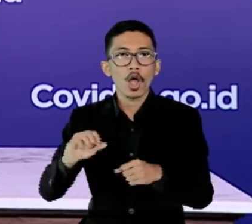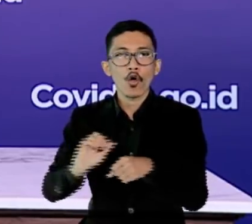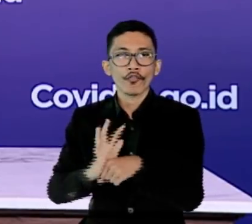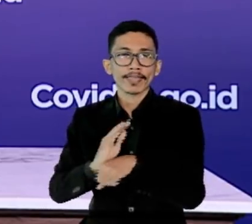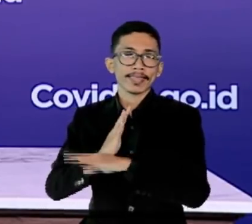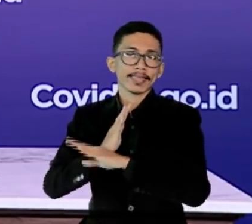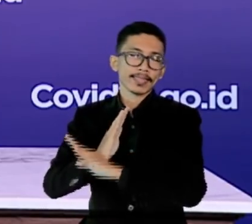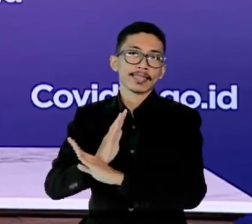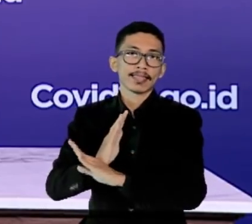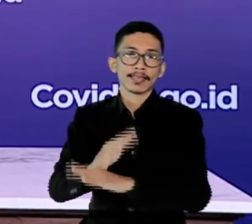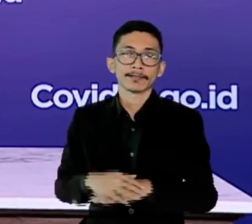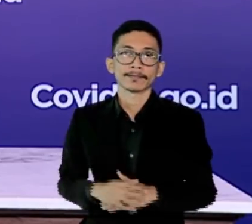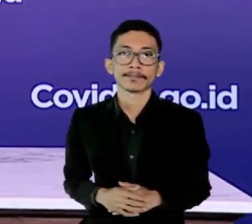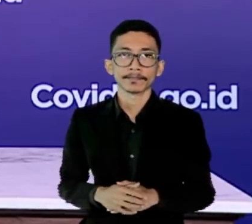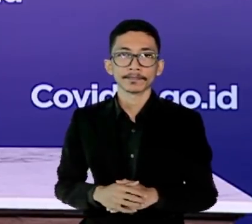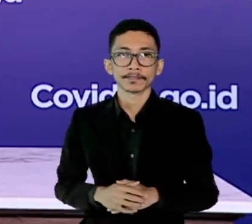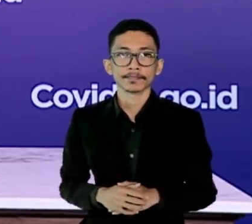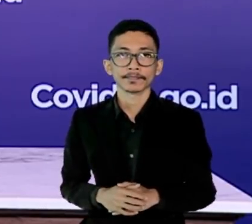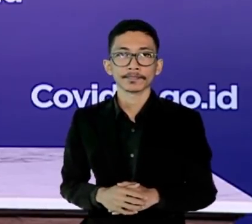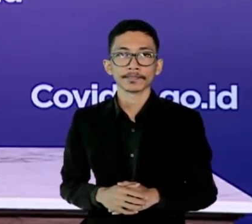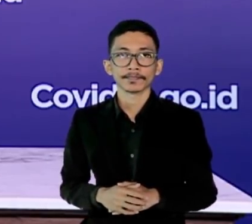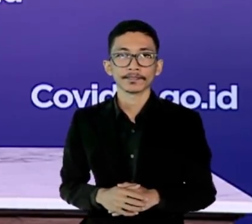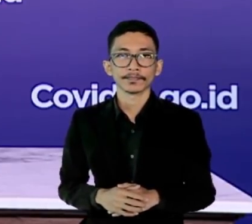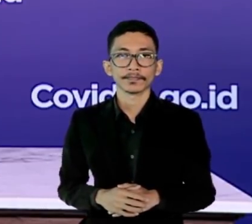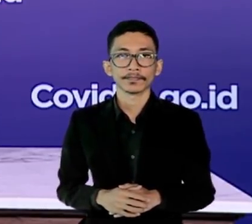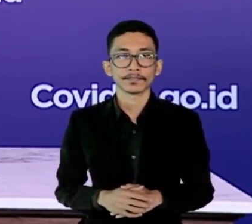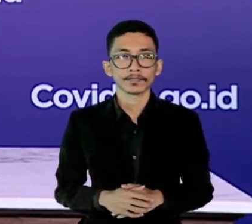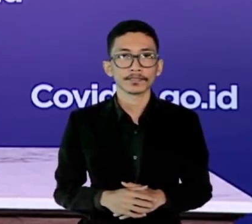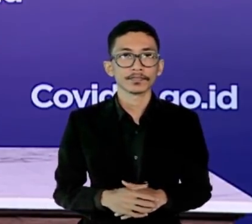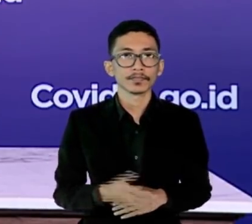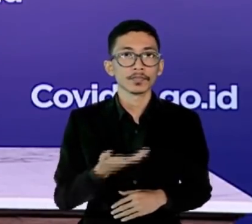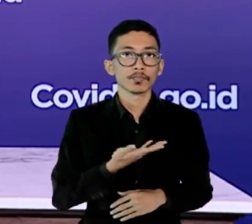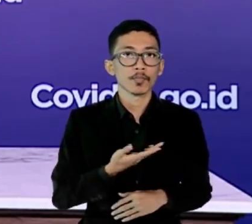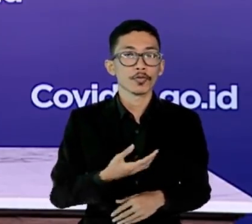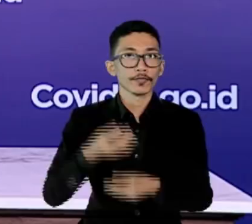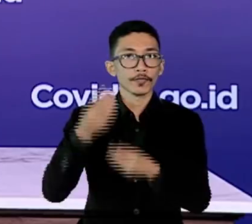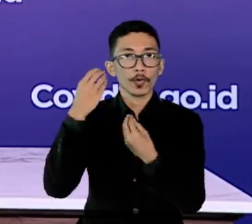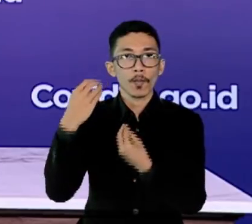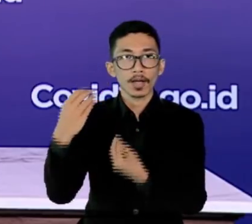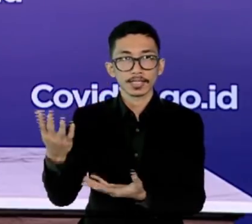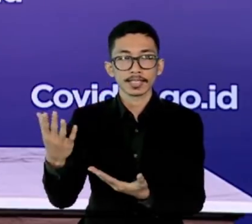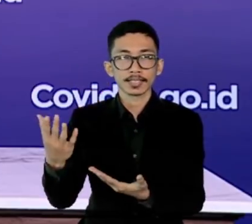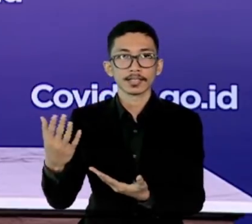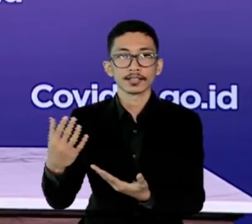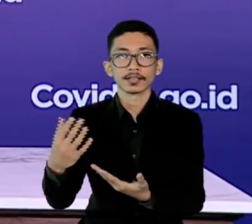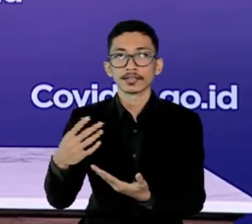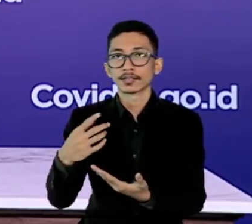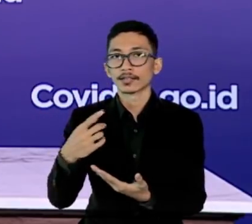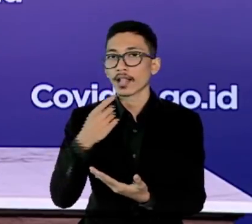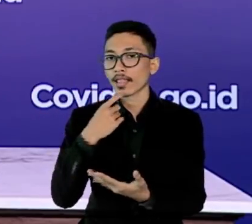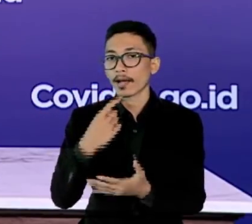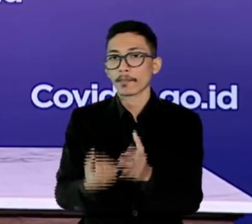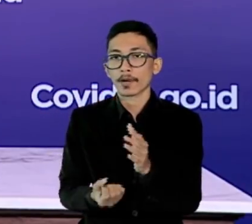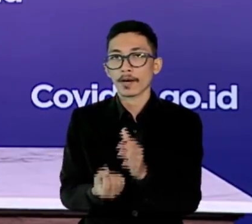di Indonesia. Sebagai penutup, saya ingin menyampaikan informasi terkini terkait COVID-19.